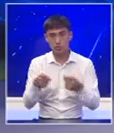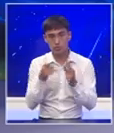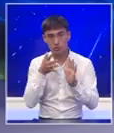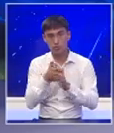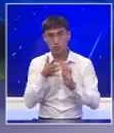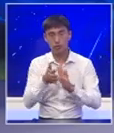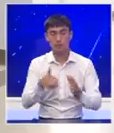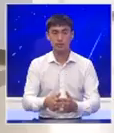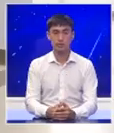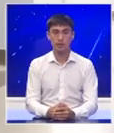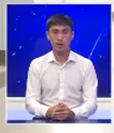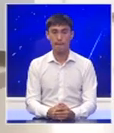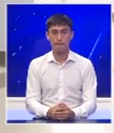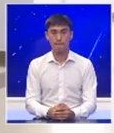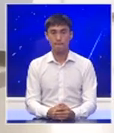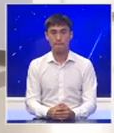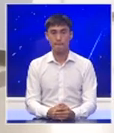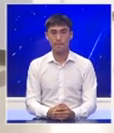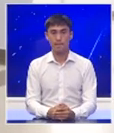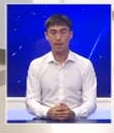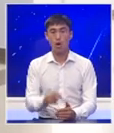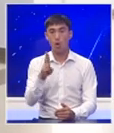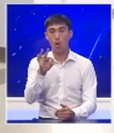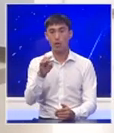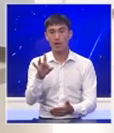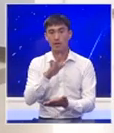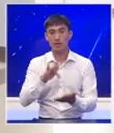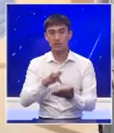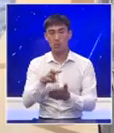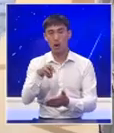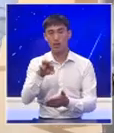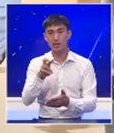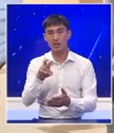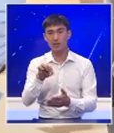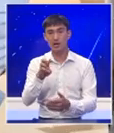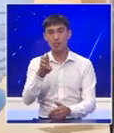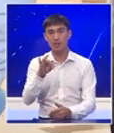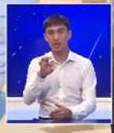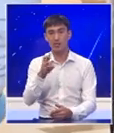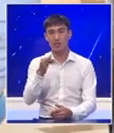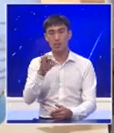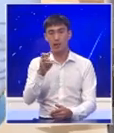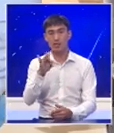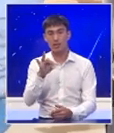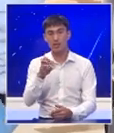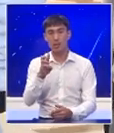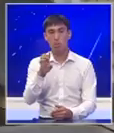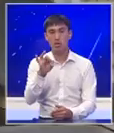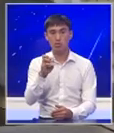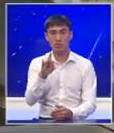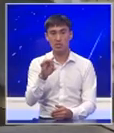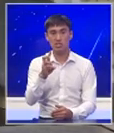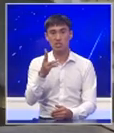талдады. Ұлт перзенті Қонаев, Мұқағали Мақатаев, Еркін Абытанов, Илья Бақтия, Баққожа Мұқай,